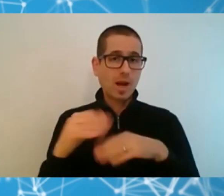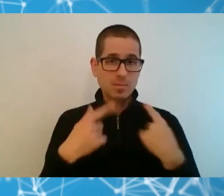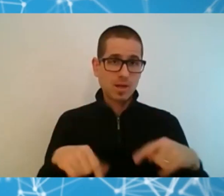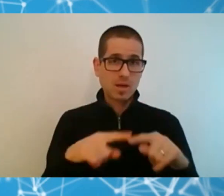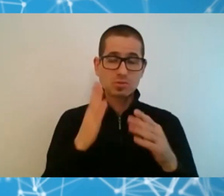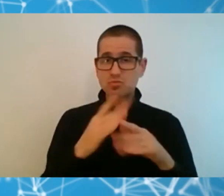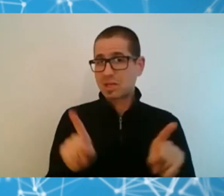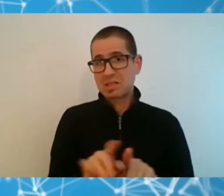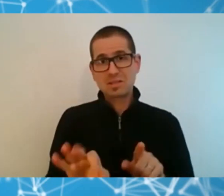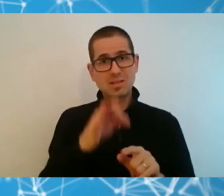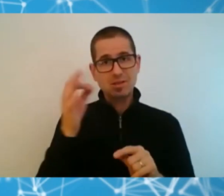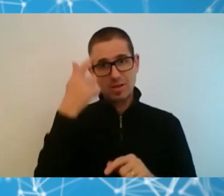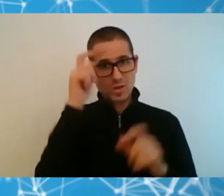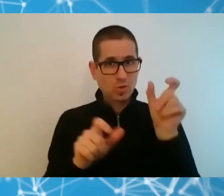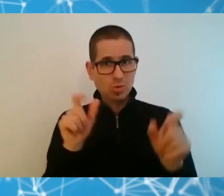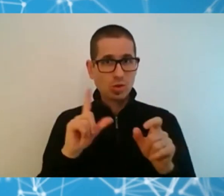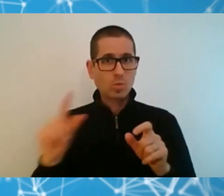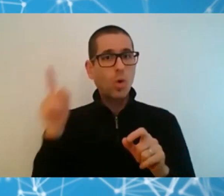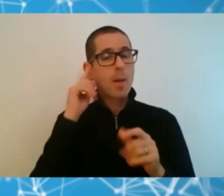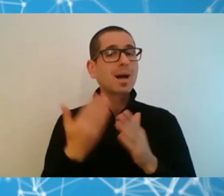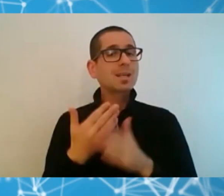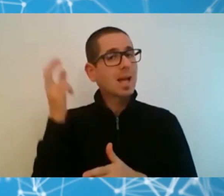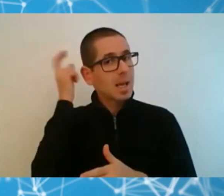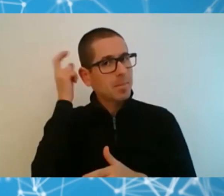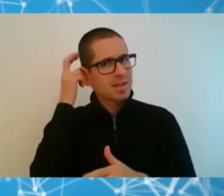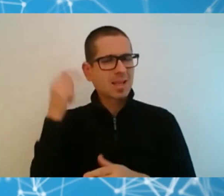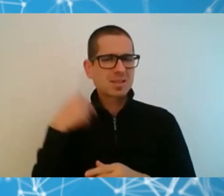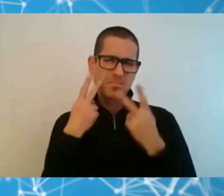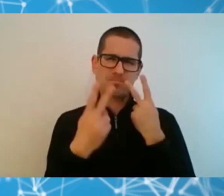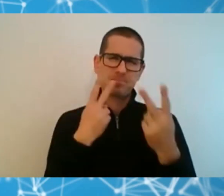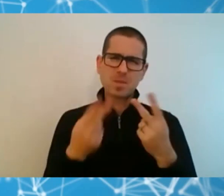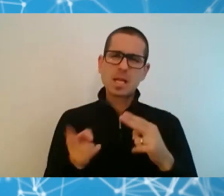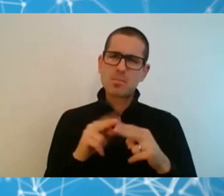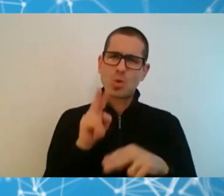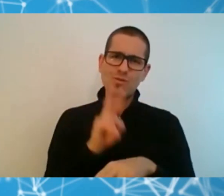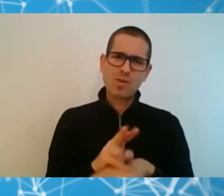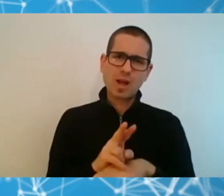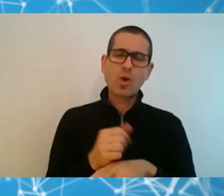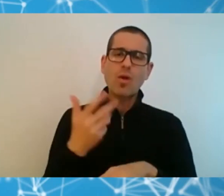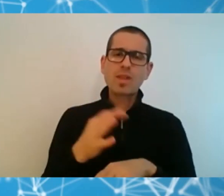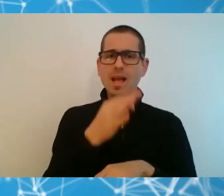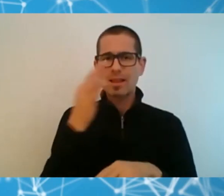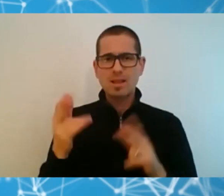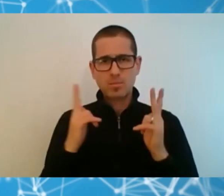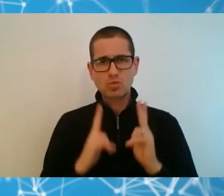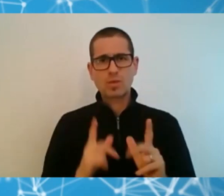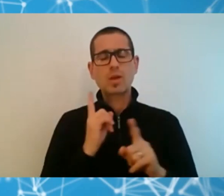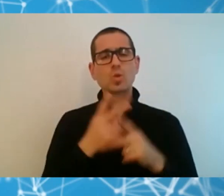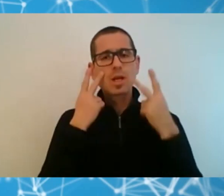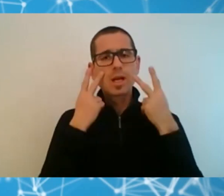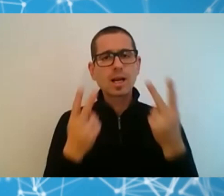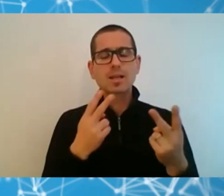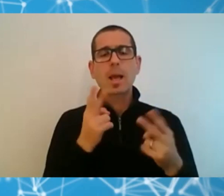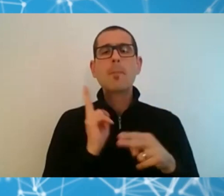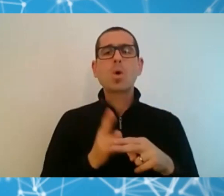operaciji pri nas grejo že isti dan domov, ampak za kohlearni implant se mi pa zdi, da je vseeno bolj varno nekaj dni počivati. Tudi kar